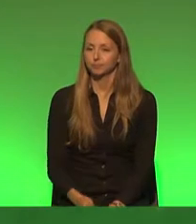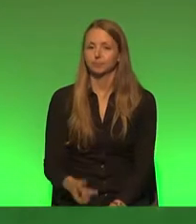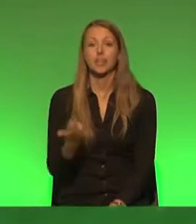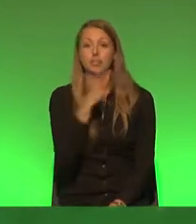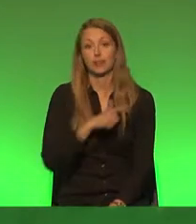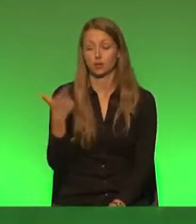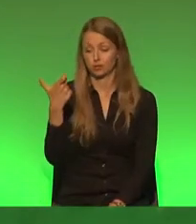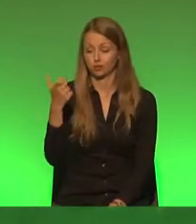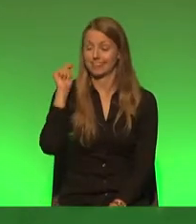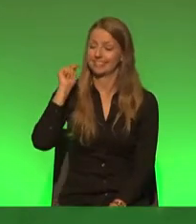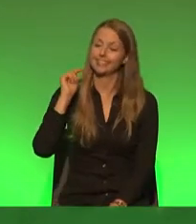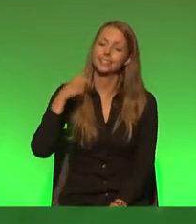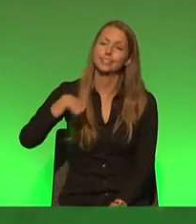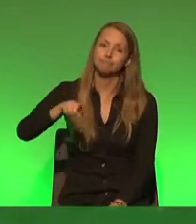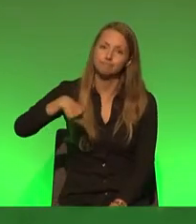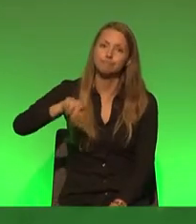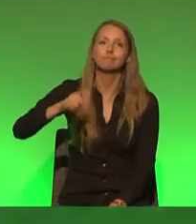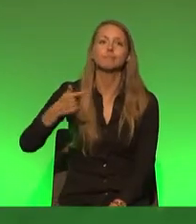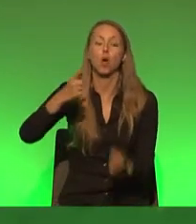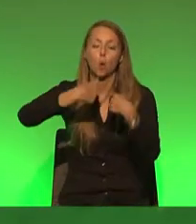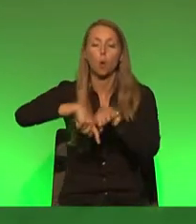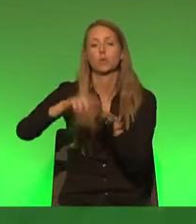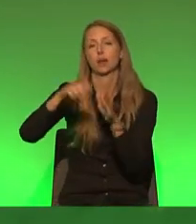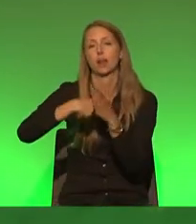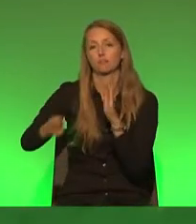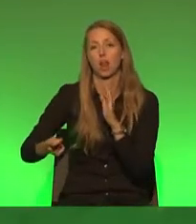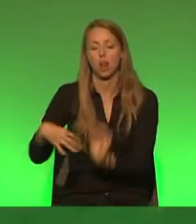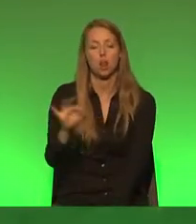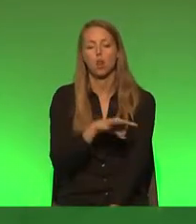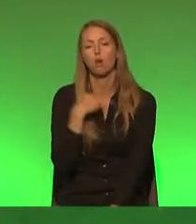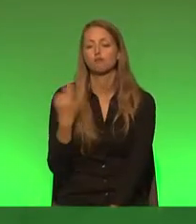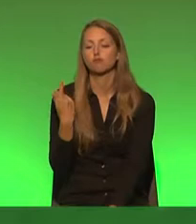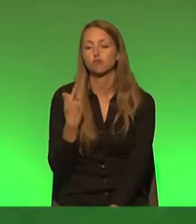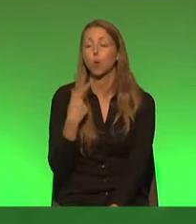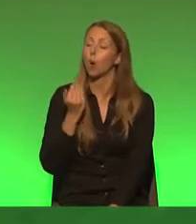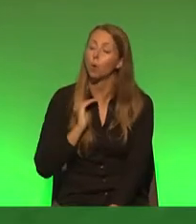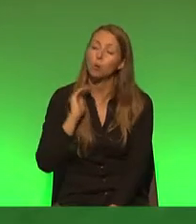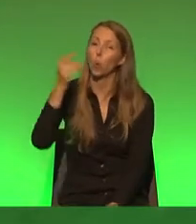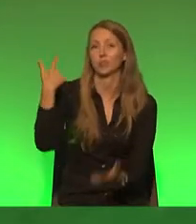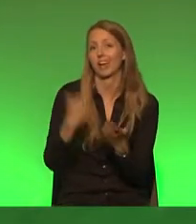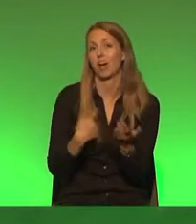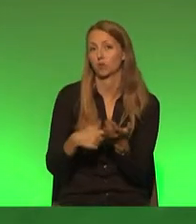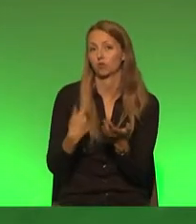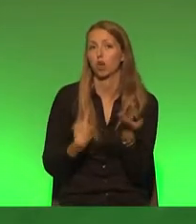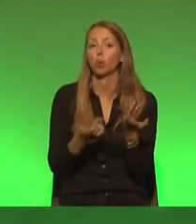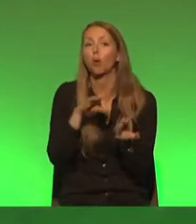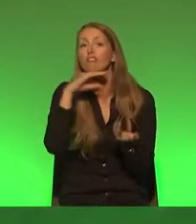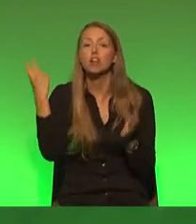Musik. 2020 steht dann die Kommunalwahl an. Die ist für uns alle sicherlich vielleicht die noch größere Herausforderung. Viele